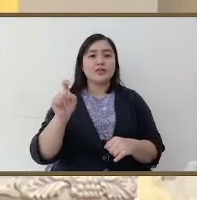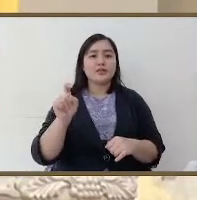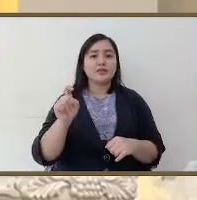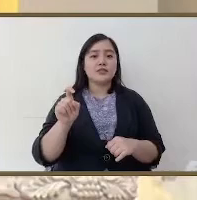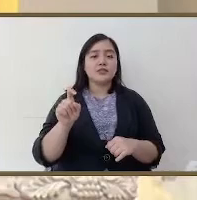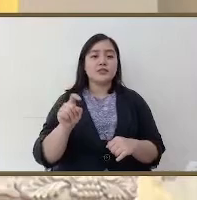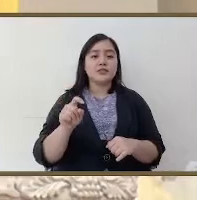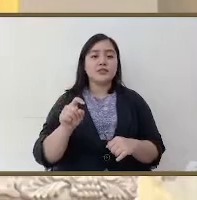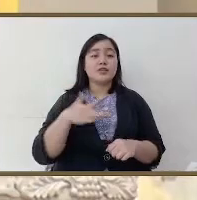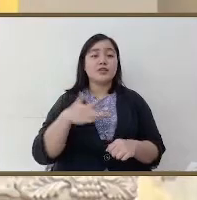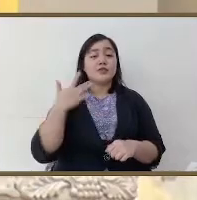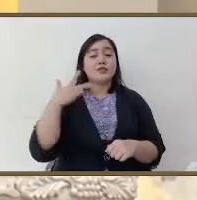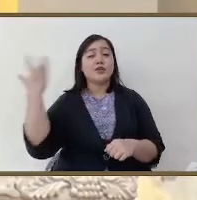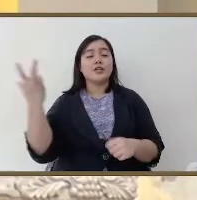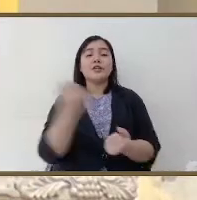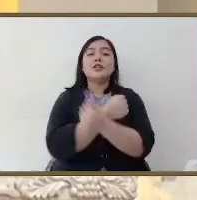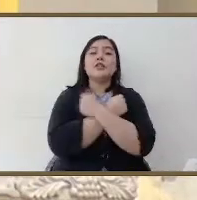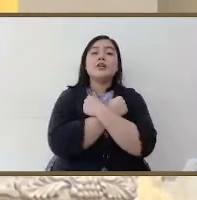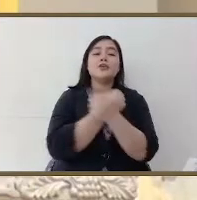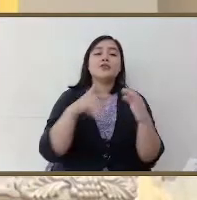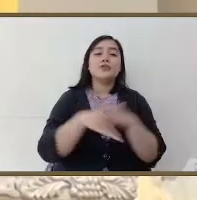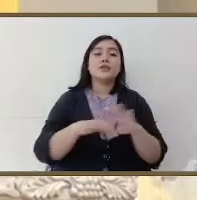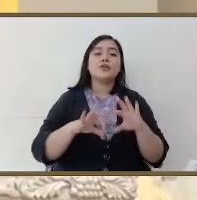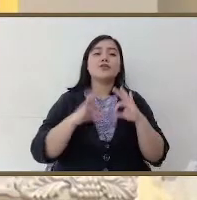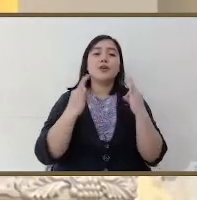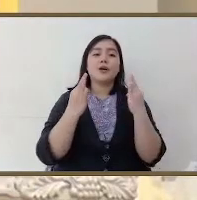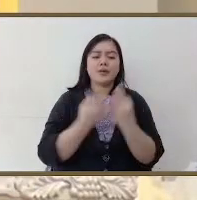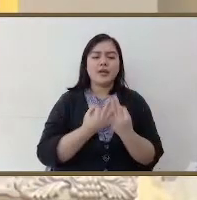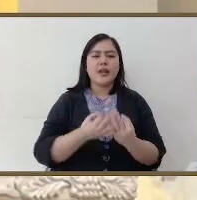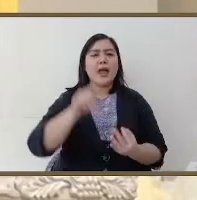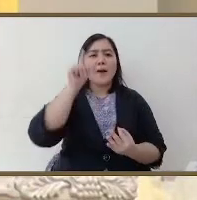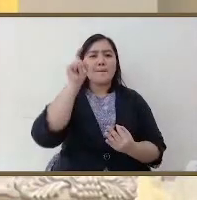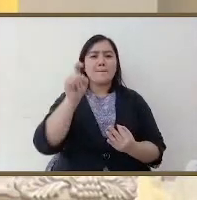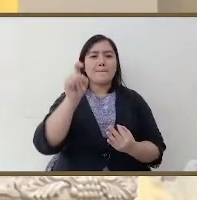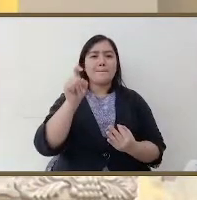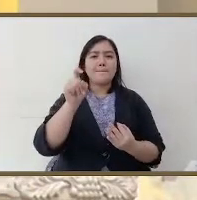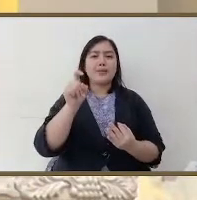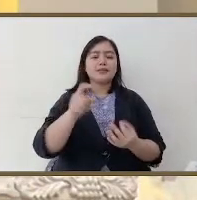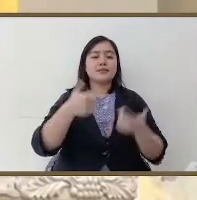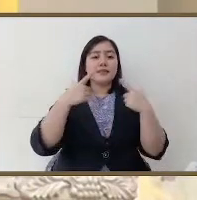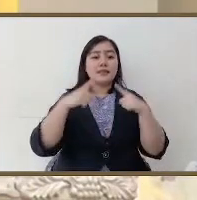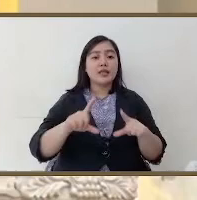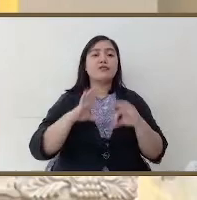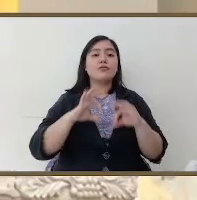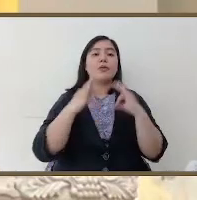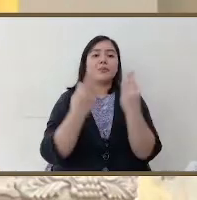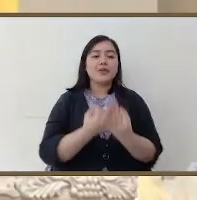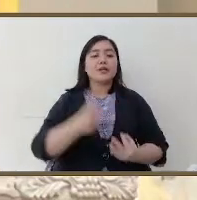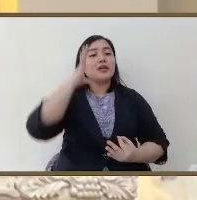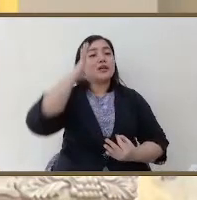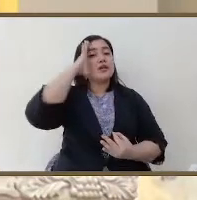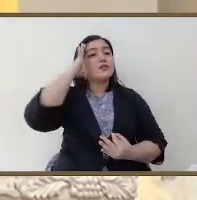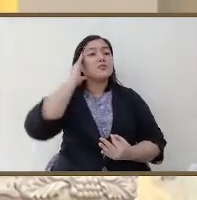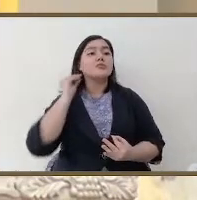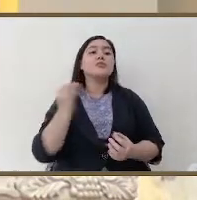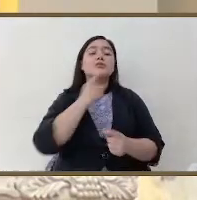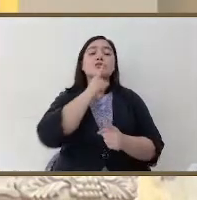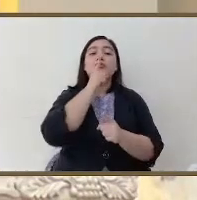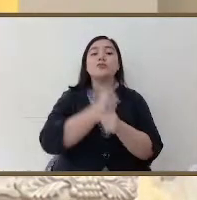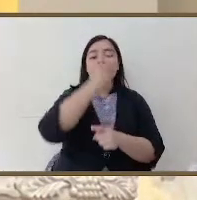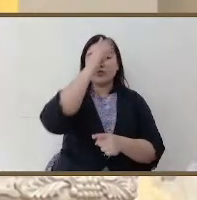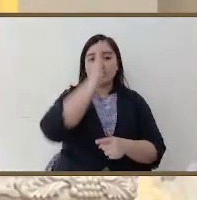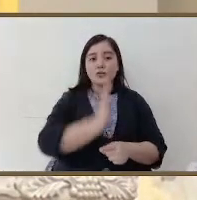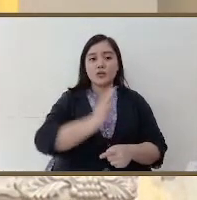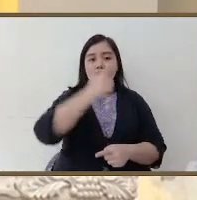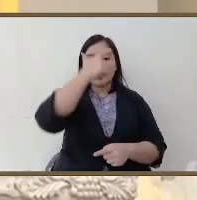kapatid, sa ating pamilya. Kinakailangan bigyan mo ng Diyos ang inyong pamilya sapagkat kinakailangan mong